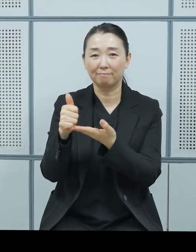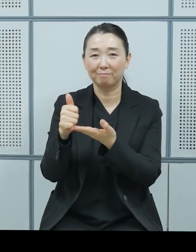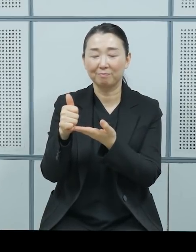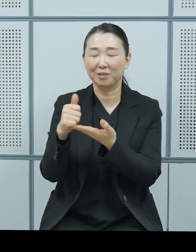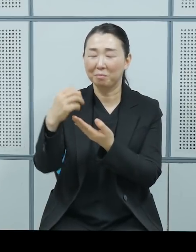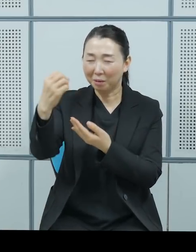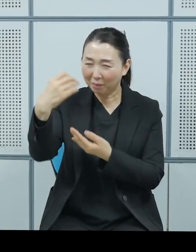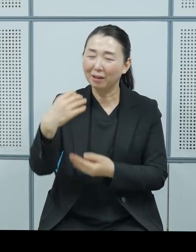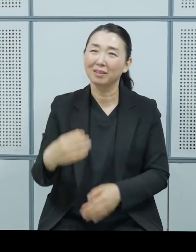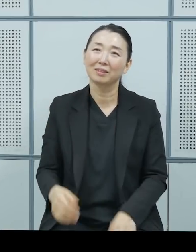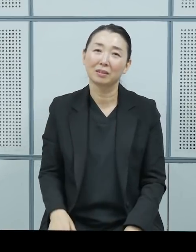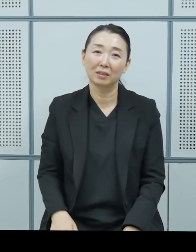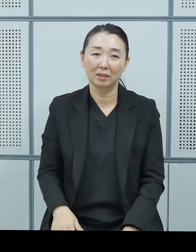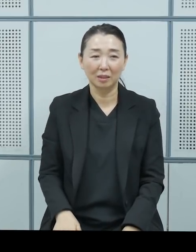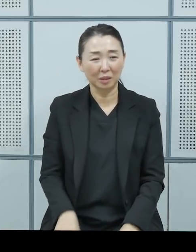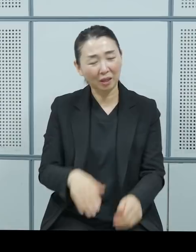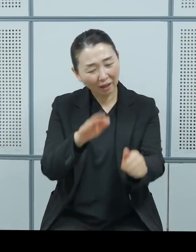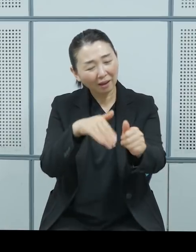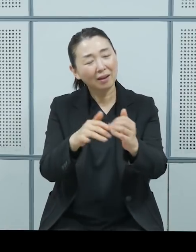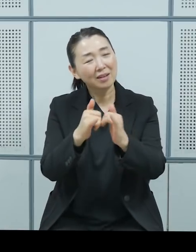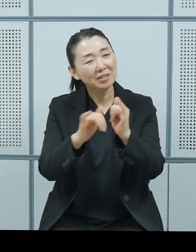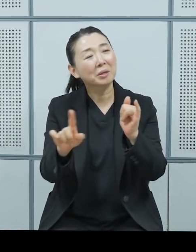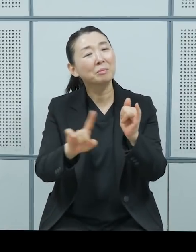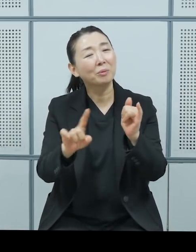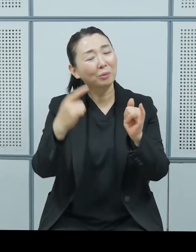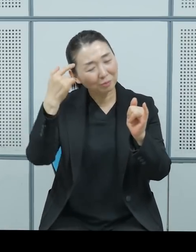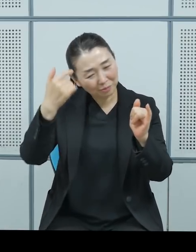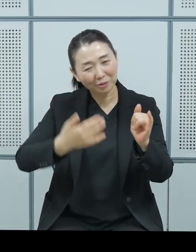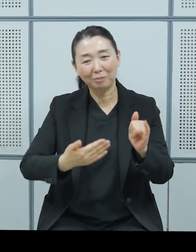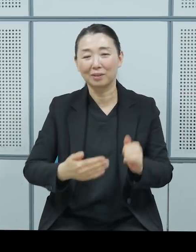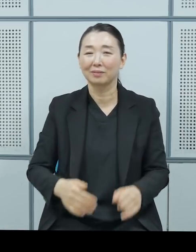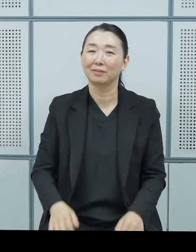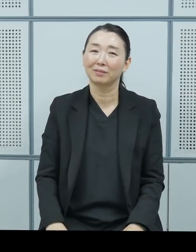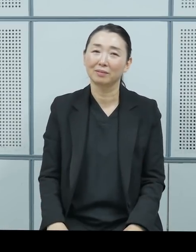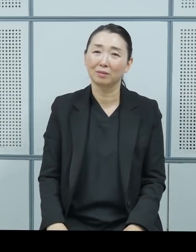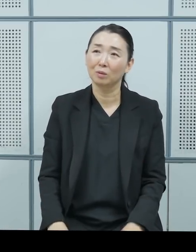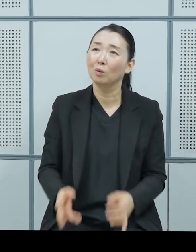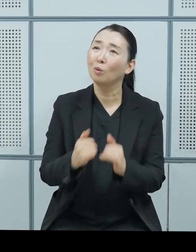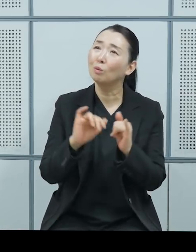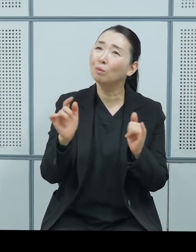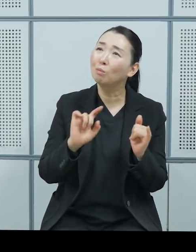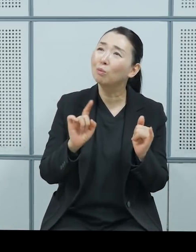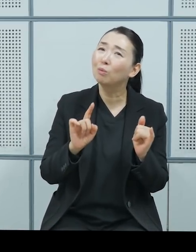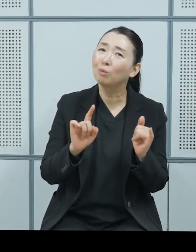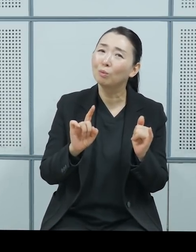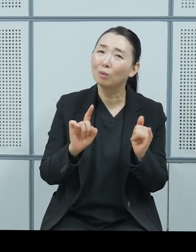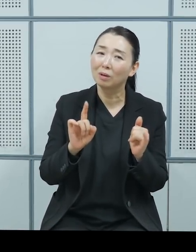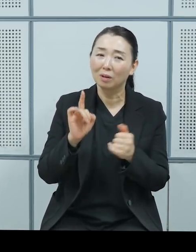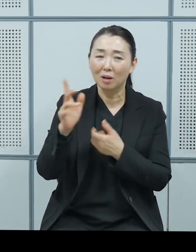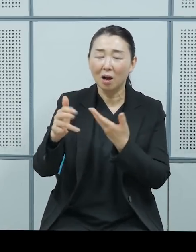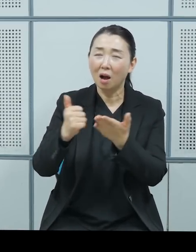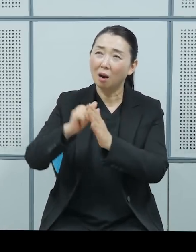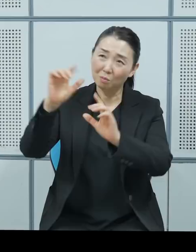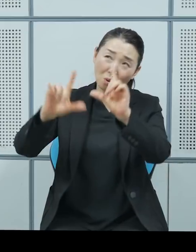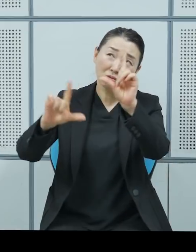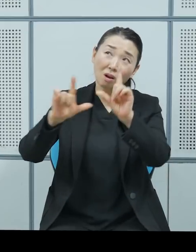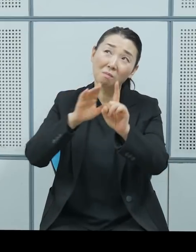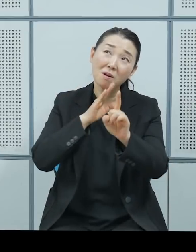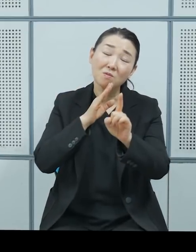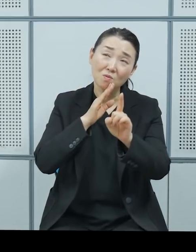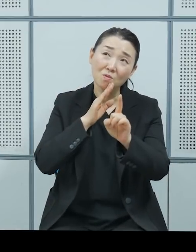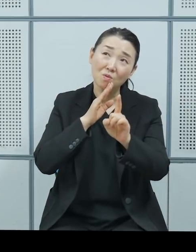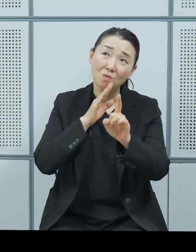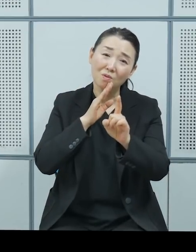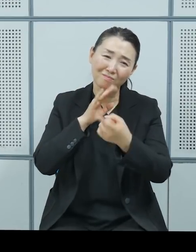이러시는 거예요. 병년아, 인간이 뭐냐 이래요. 뜬금없이 인간이 뭐냐 그래서 하나님의 형상이죠.